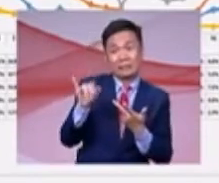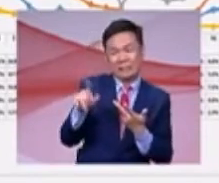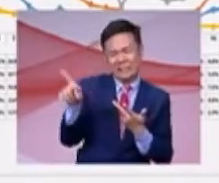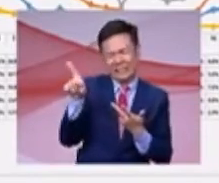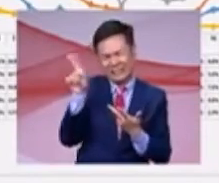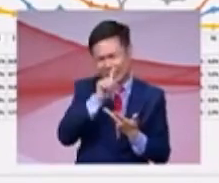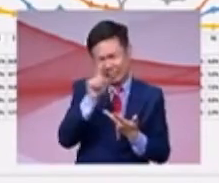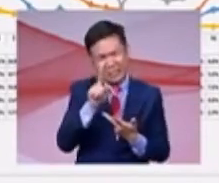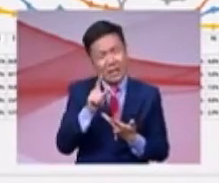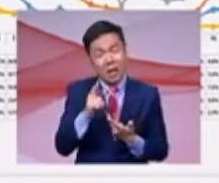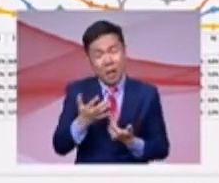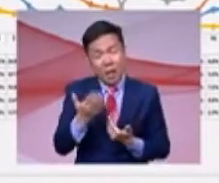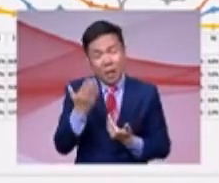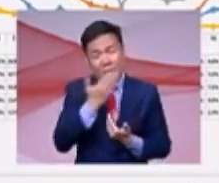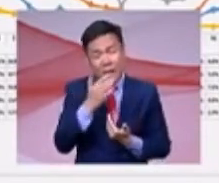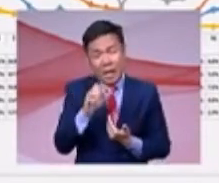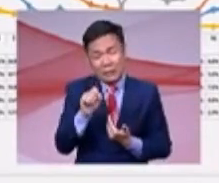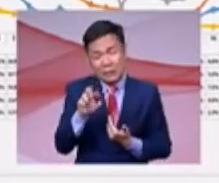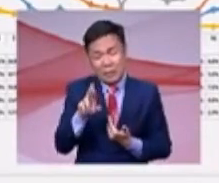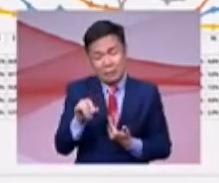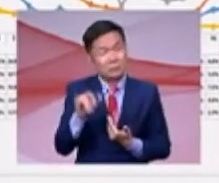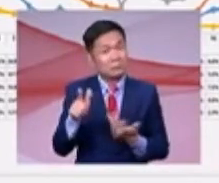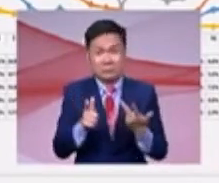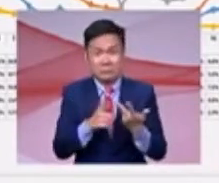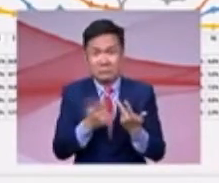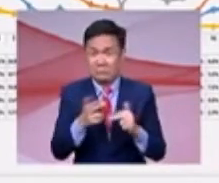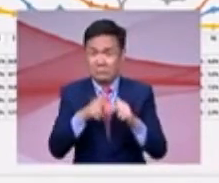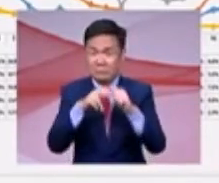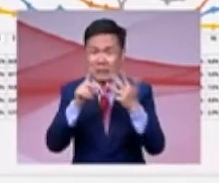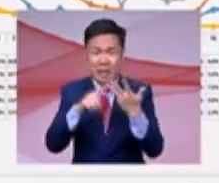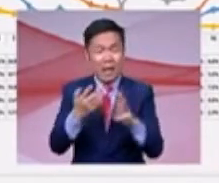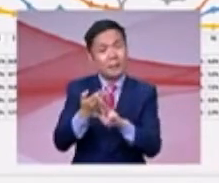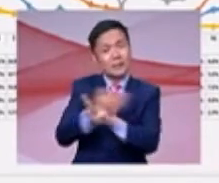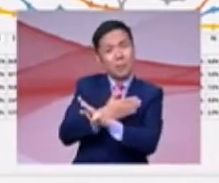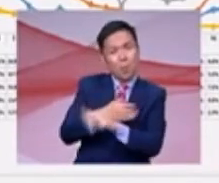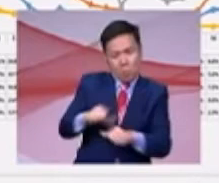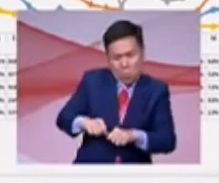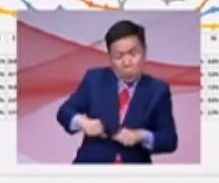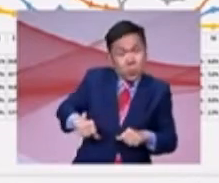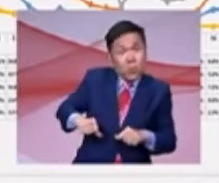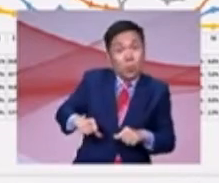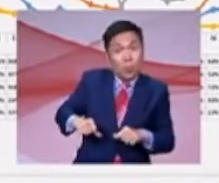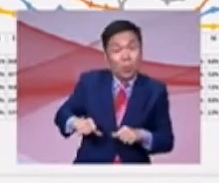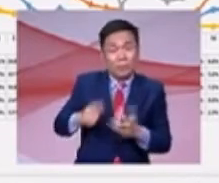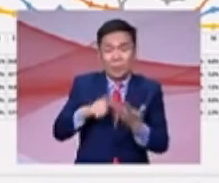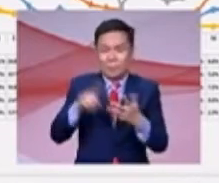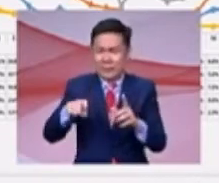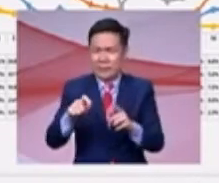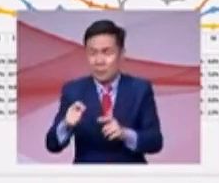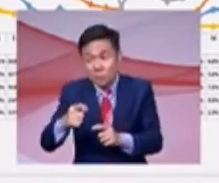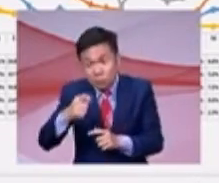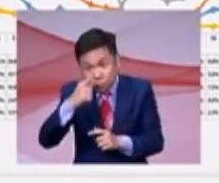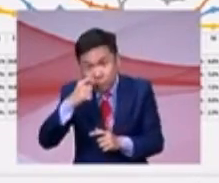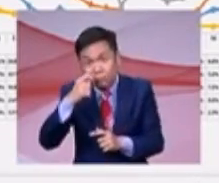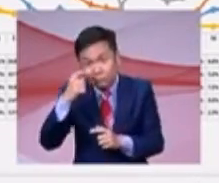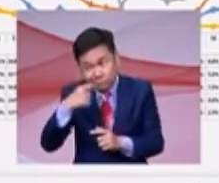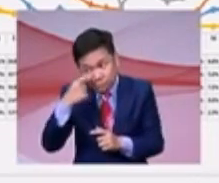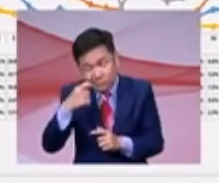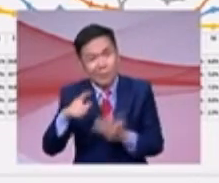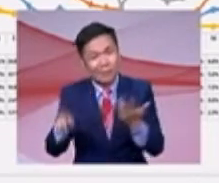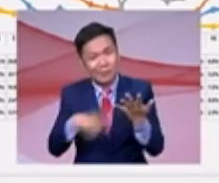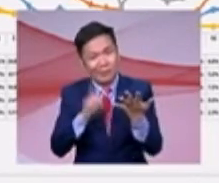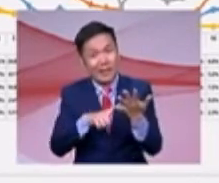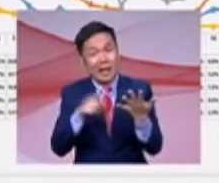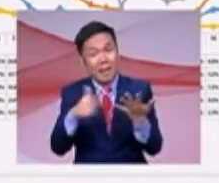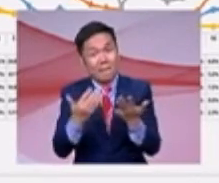acute respiratory infection juga meningkat. Kes-kes sebelum pembedahan kita akan jalankan saringan dan juga meningkat kes-kes